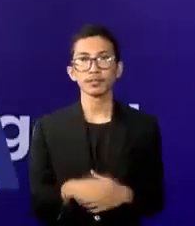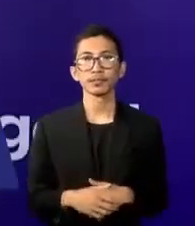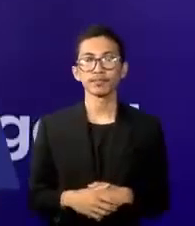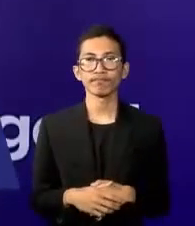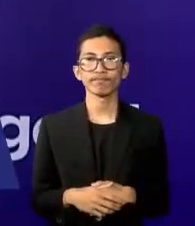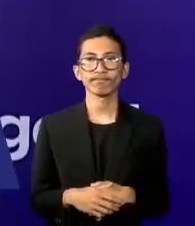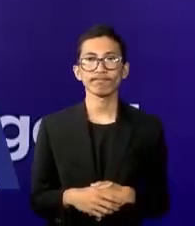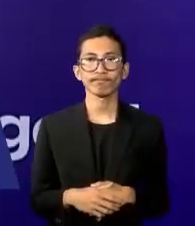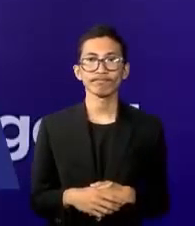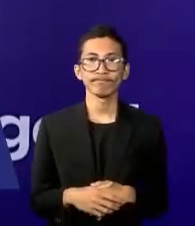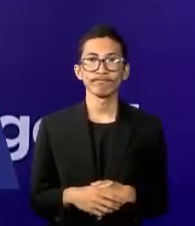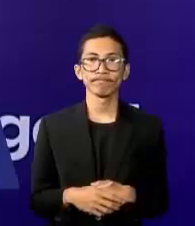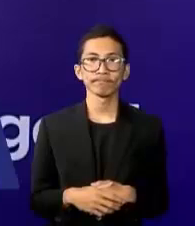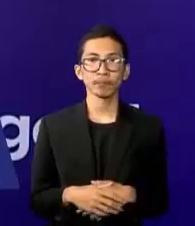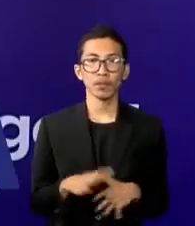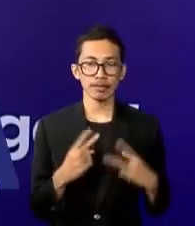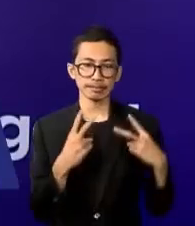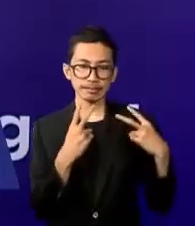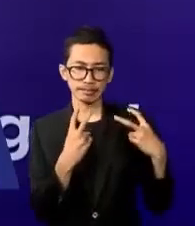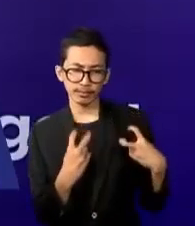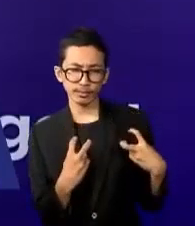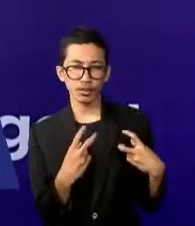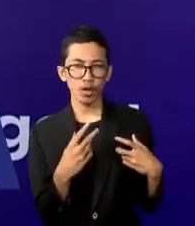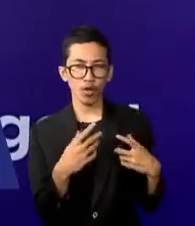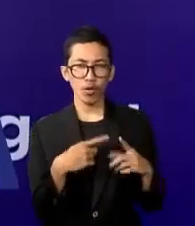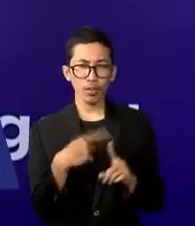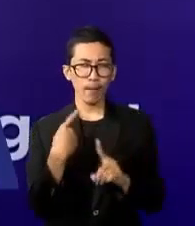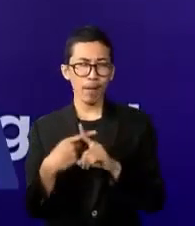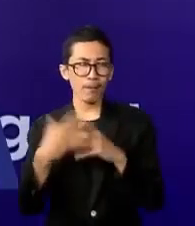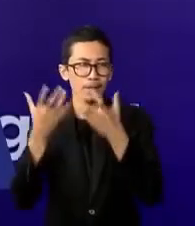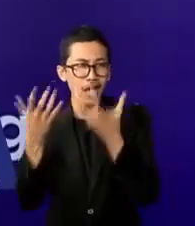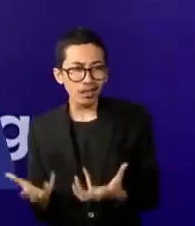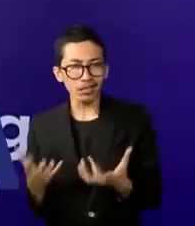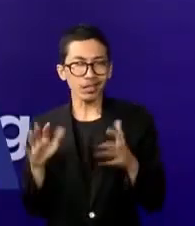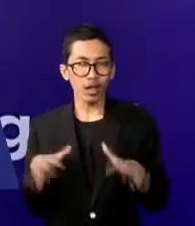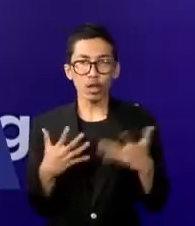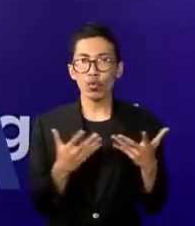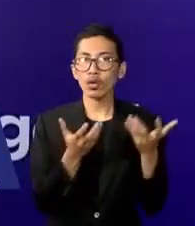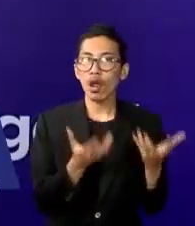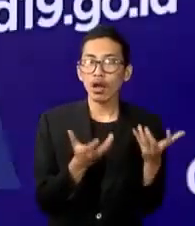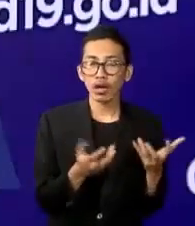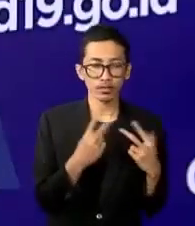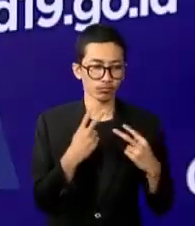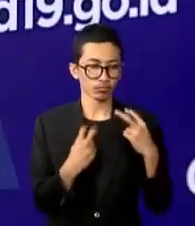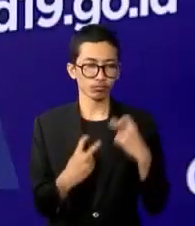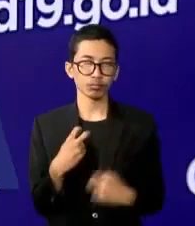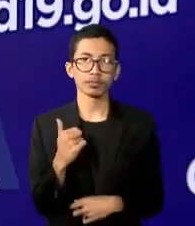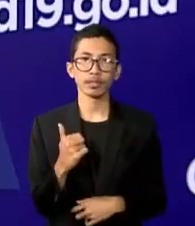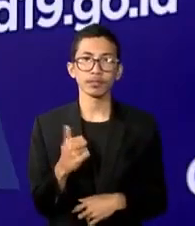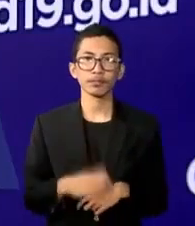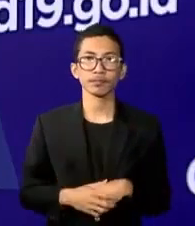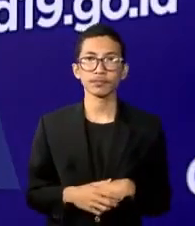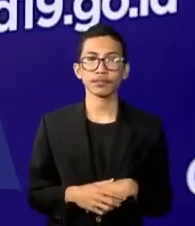Agus Apakah tambah menjadi atauan berhenti semua kan tergantung dari daya tahan tubuh dia imunitas dia baik itu kan tadi ada dikenal